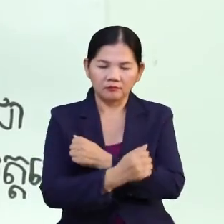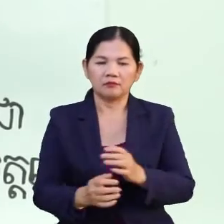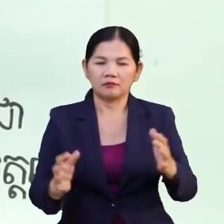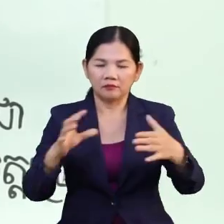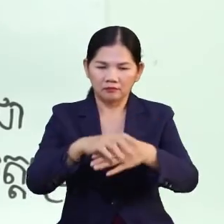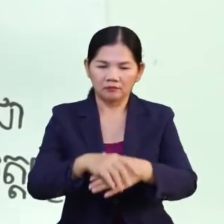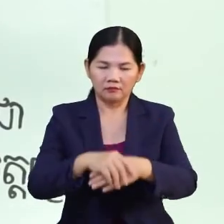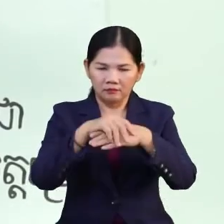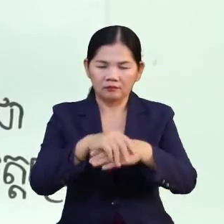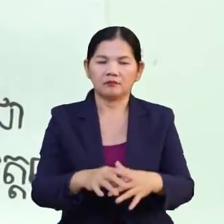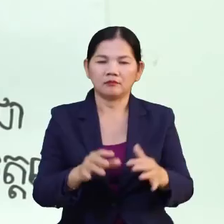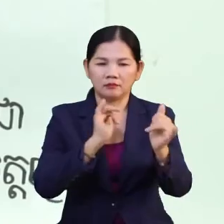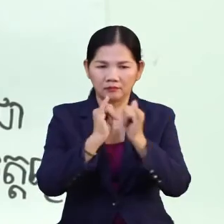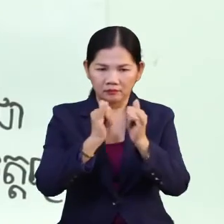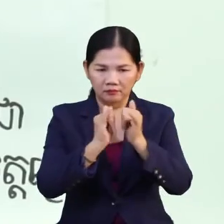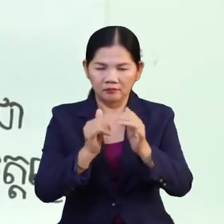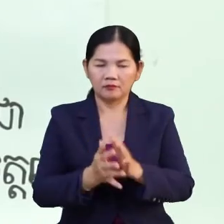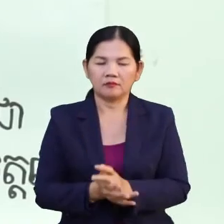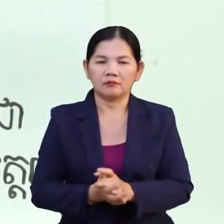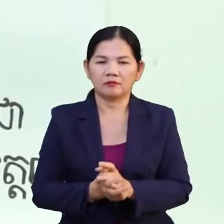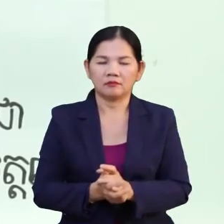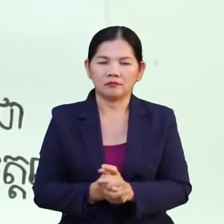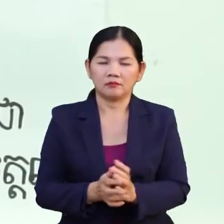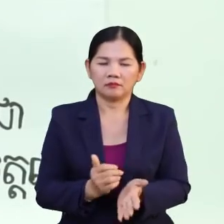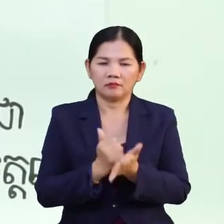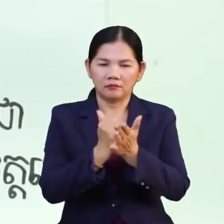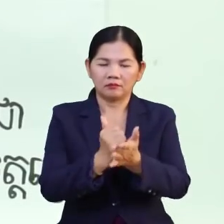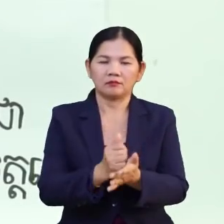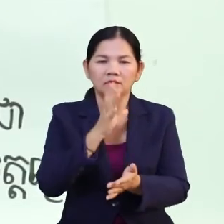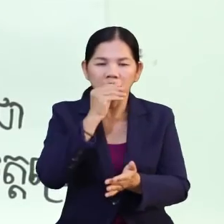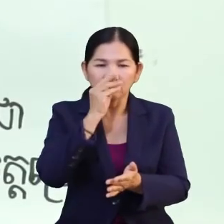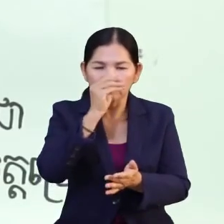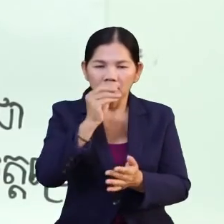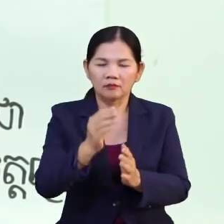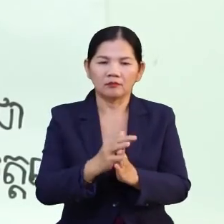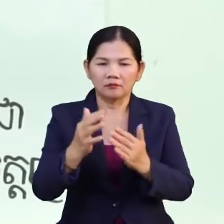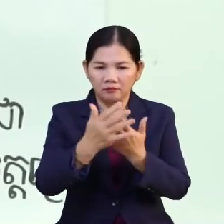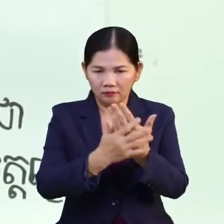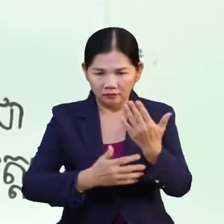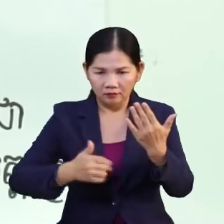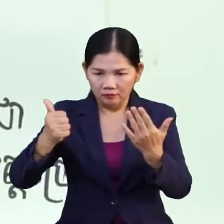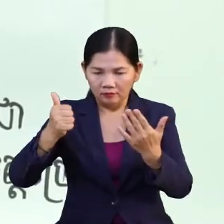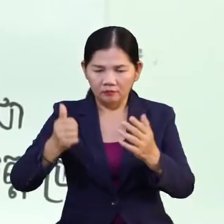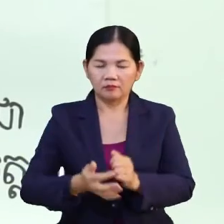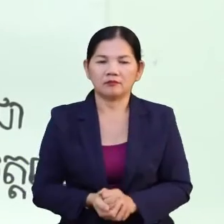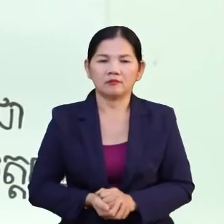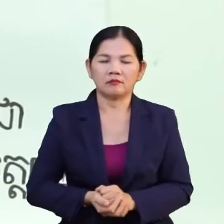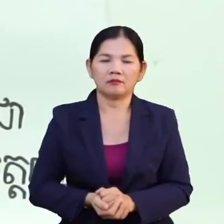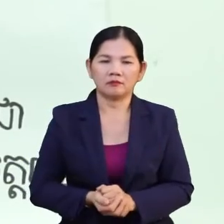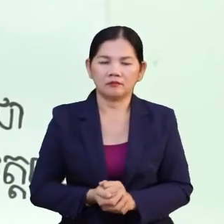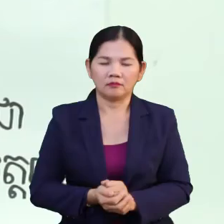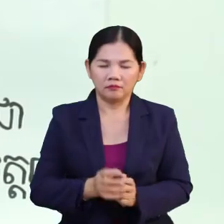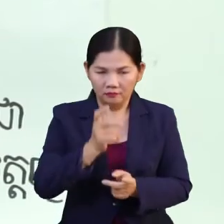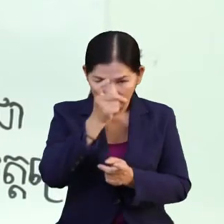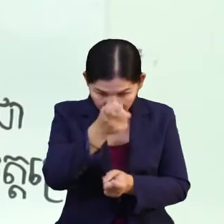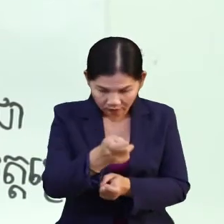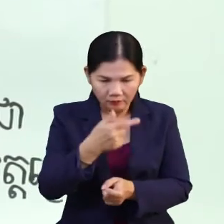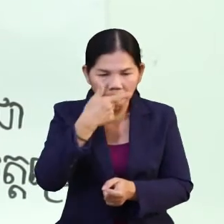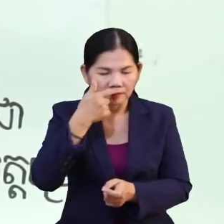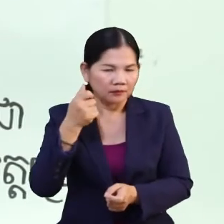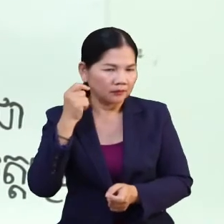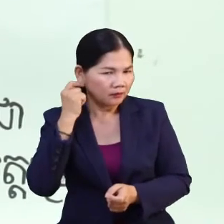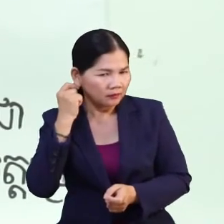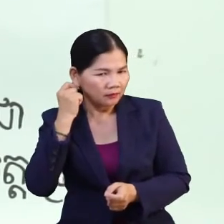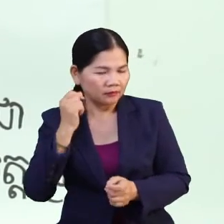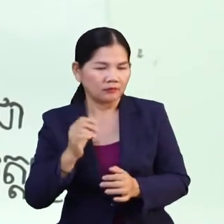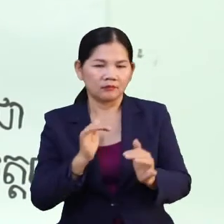ញាតិមិត្តបងប្អូនចាចេះប្រើពាក្យសម្ដីសមរម្យចេះគោរពឪពុកម្ដាយ